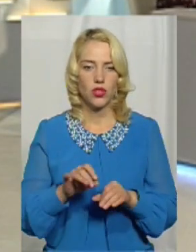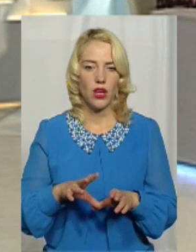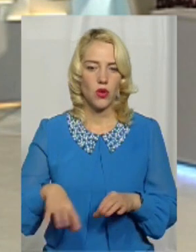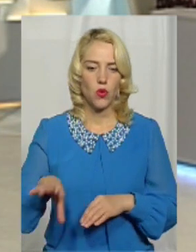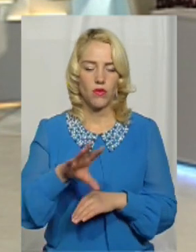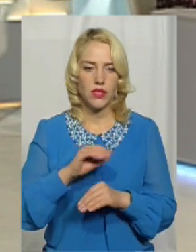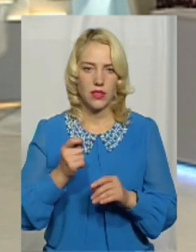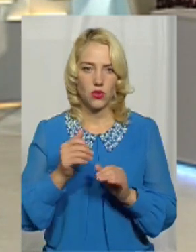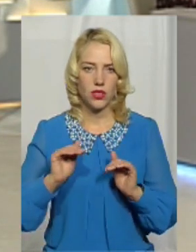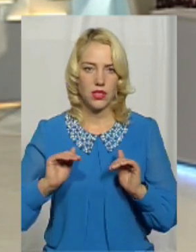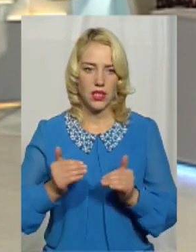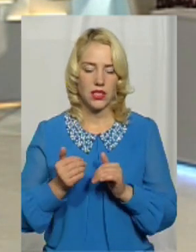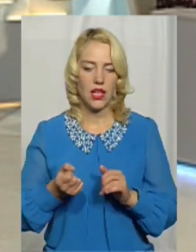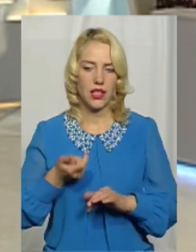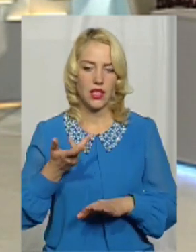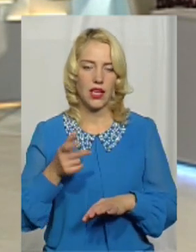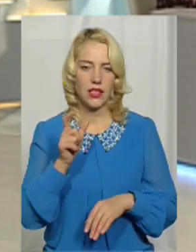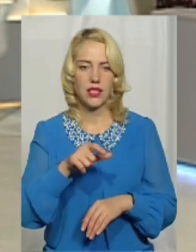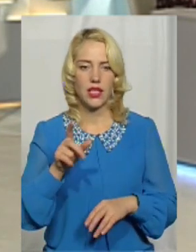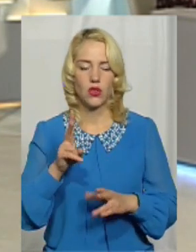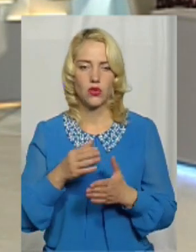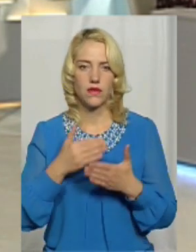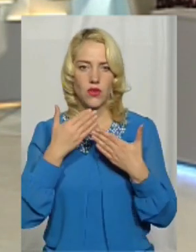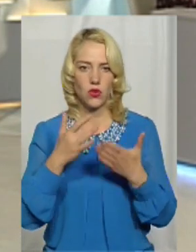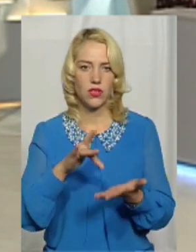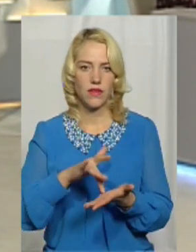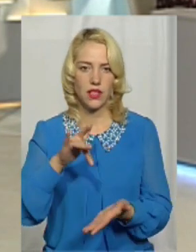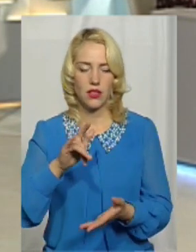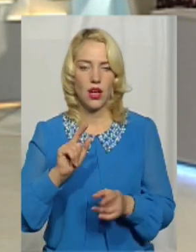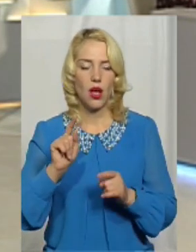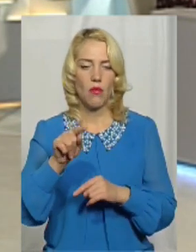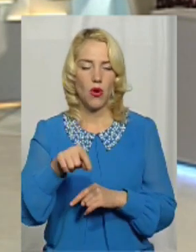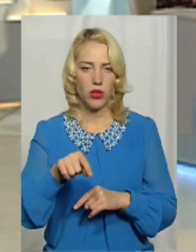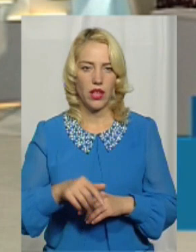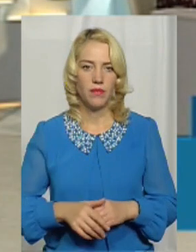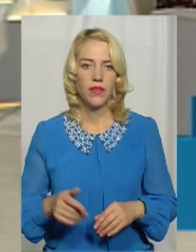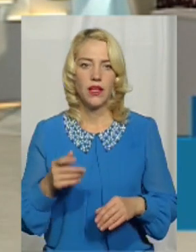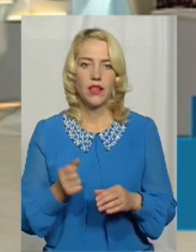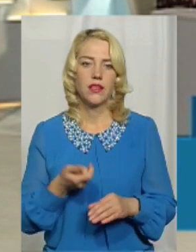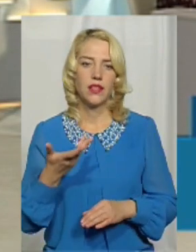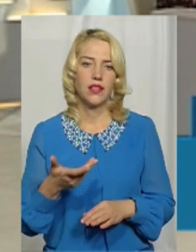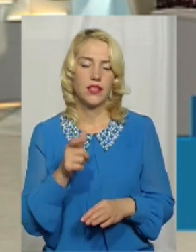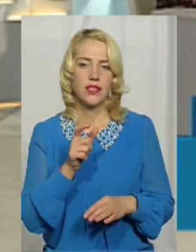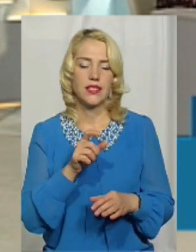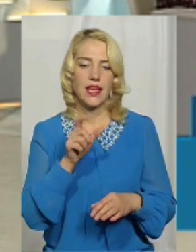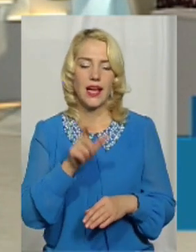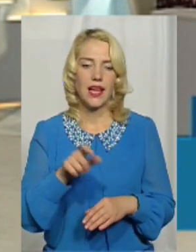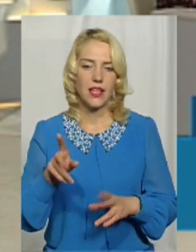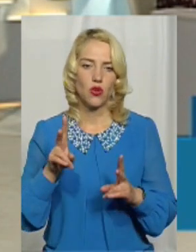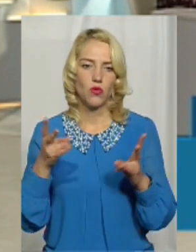всіх, дещо знизилась кількість клієнтів, які звернулись до центру, і проте кількість клієнтів, яким